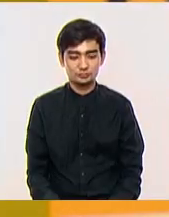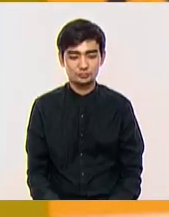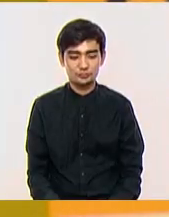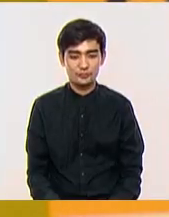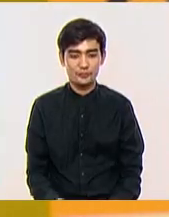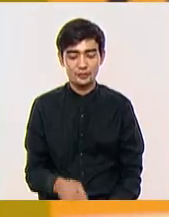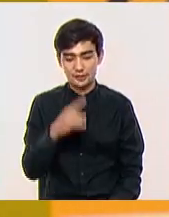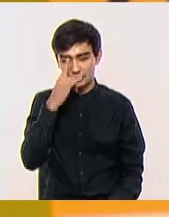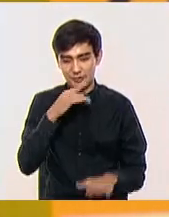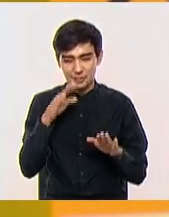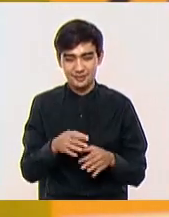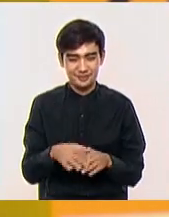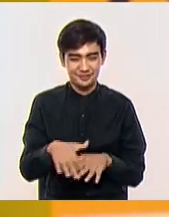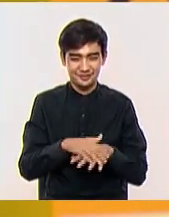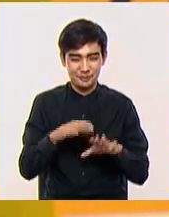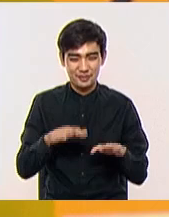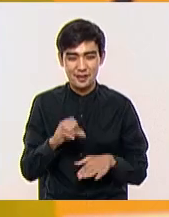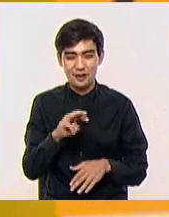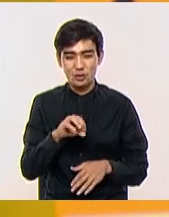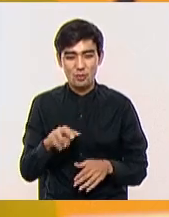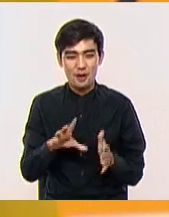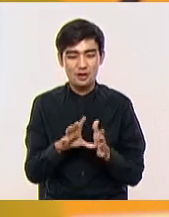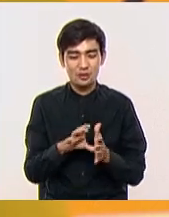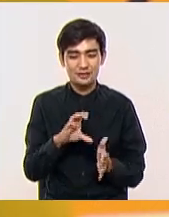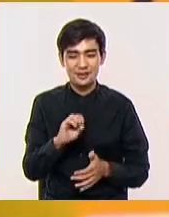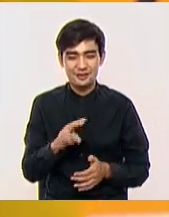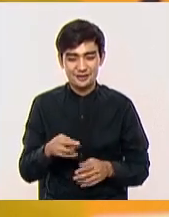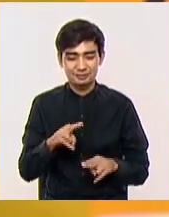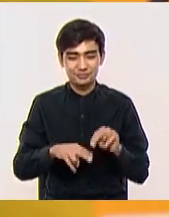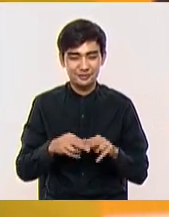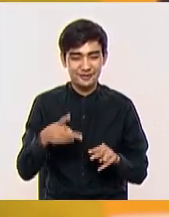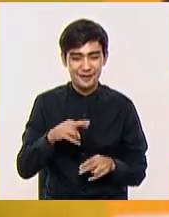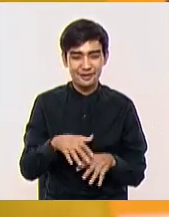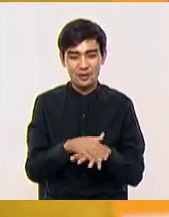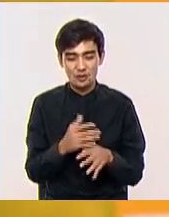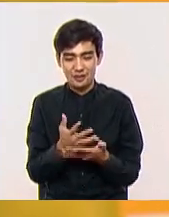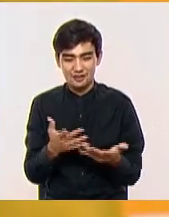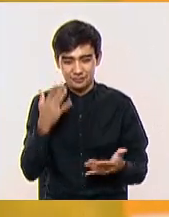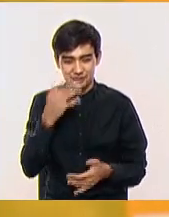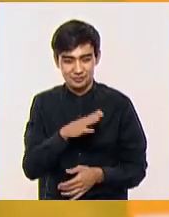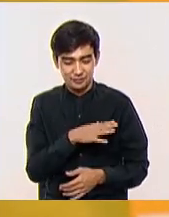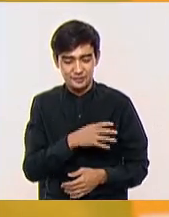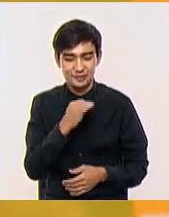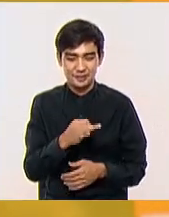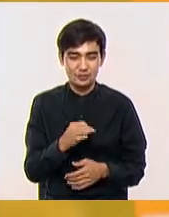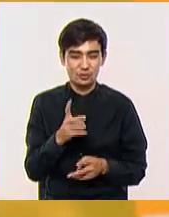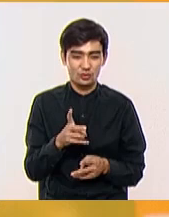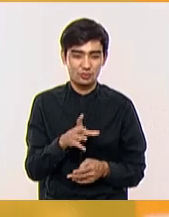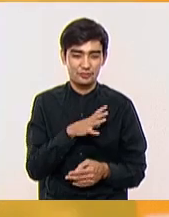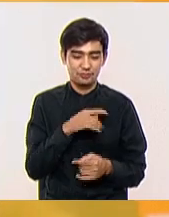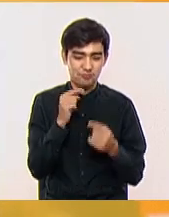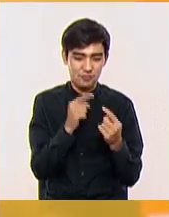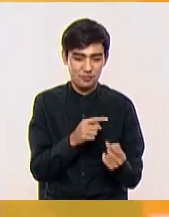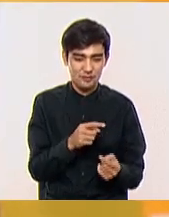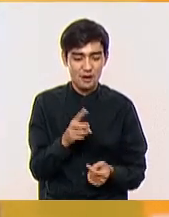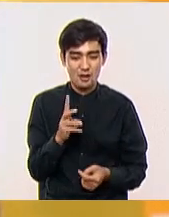Ал Қазақстанна территориясында атом электр станциясының салыну туралы жаңалықты халық әр түрлі қабылдап жатыр. Кейбір құрылысқа